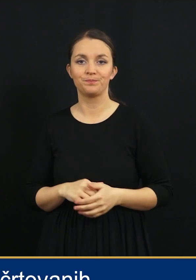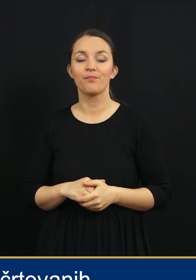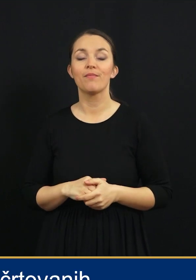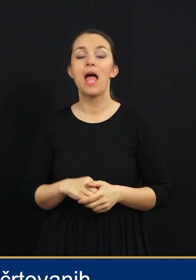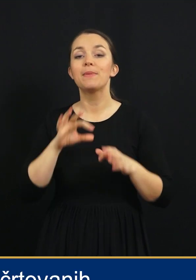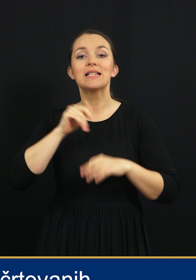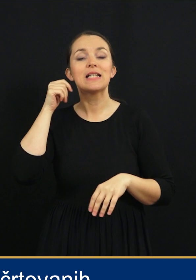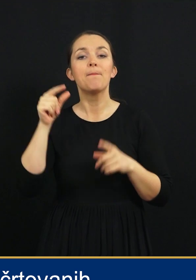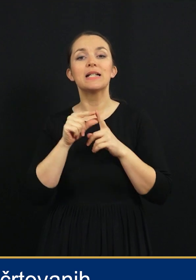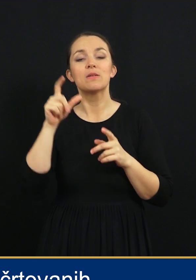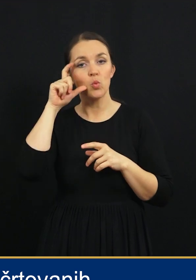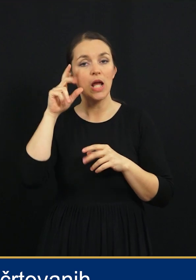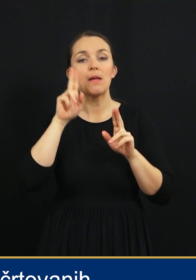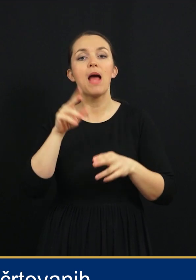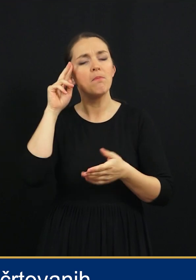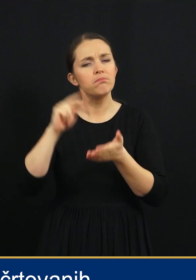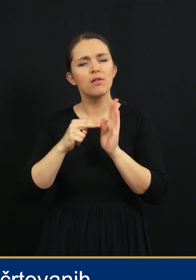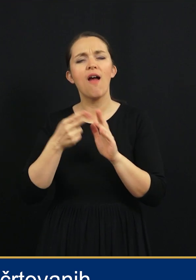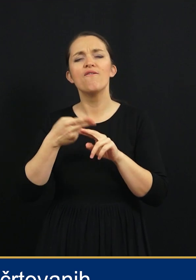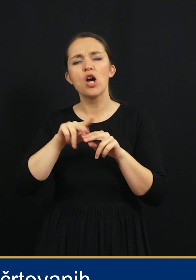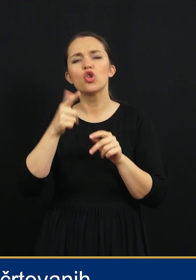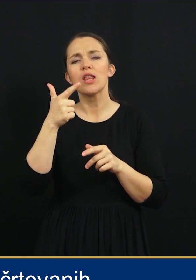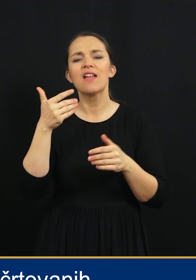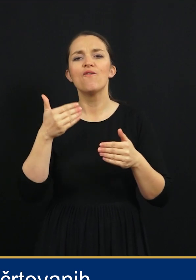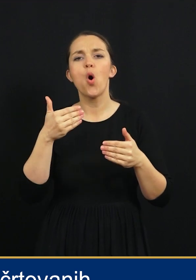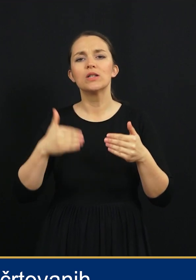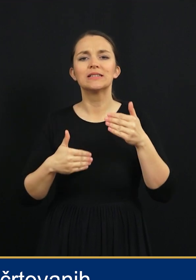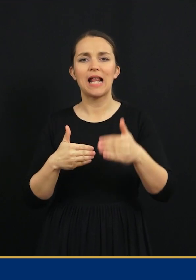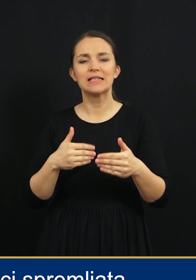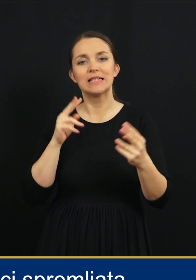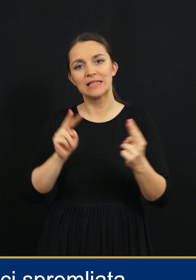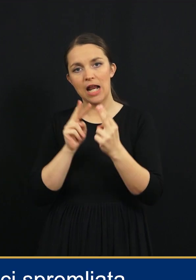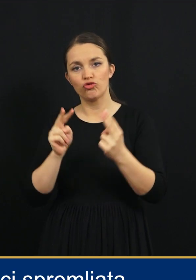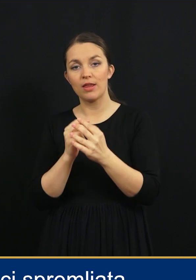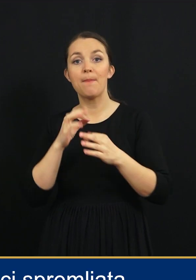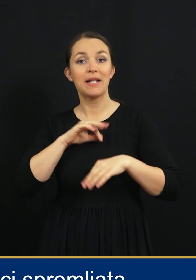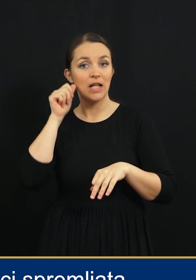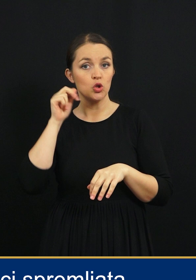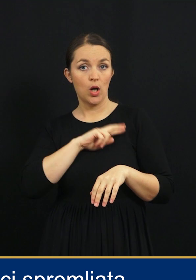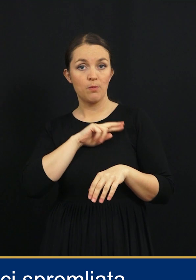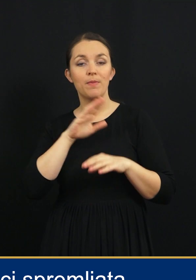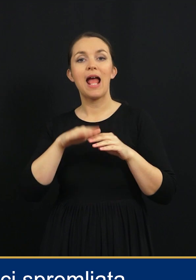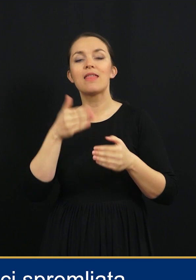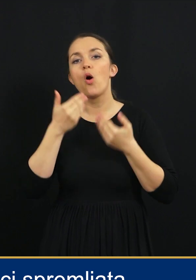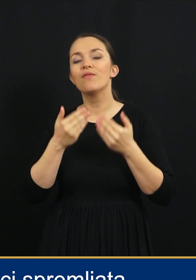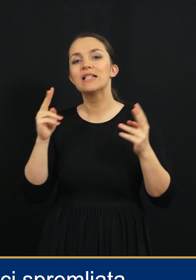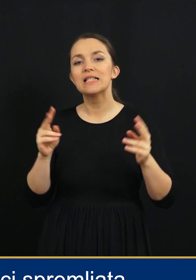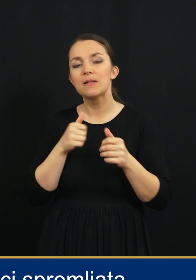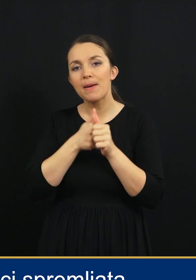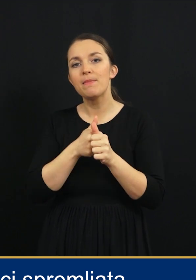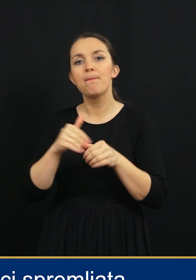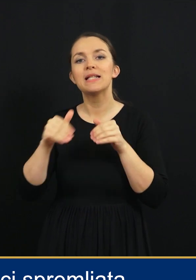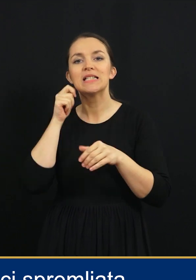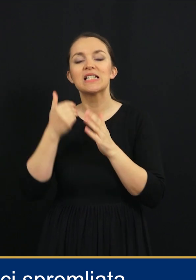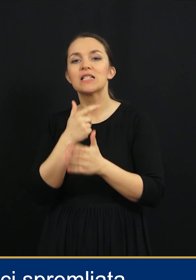Predsednica Pirc Musar ima načrtovanih tudi več dvostranskih srečanj. Predsednico republike na konferenci spremljata ministrica